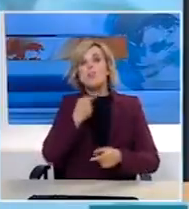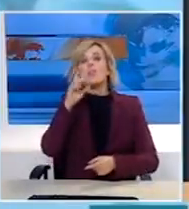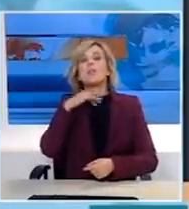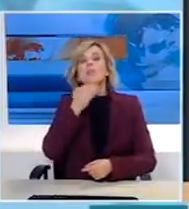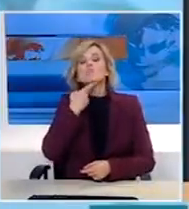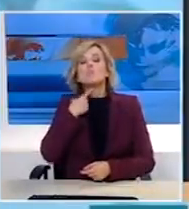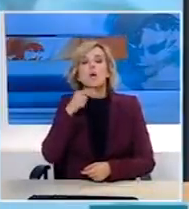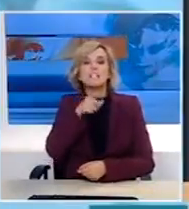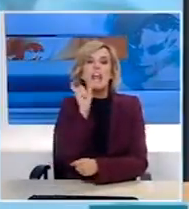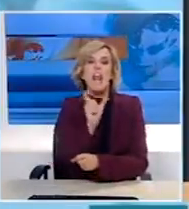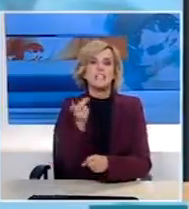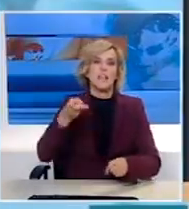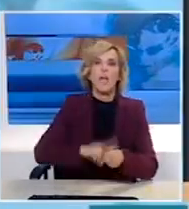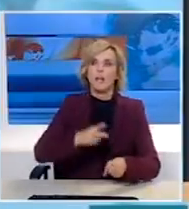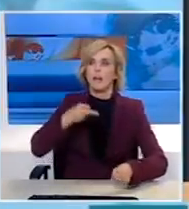λέξη.